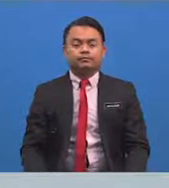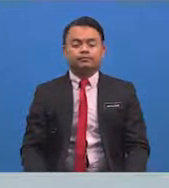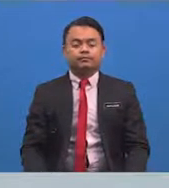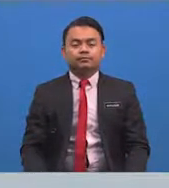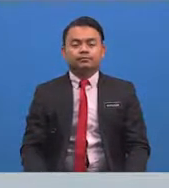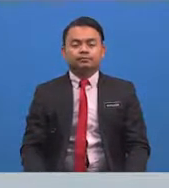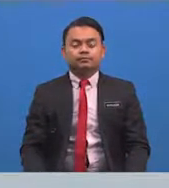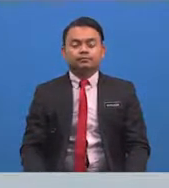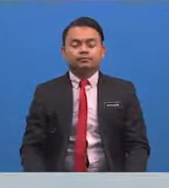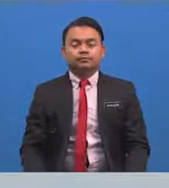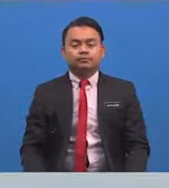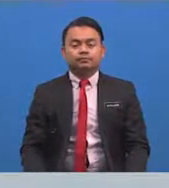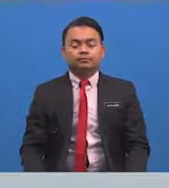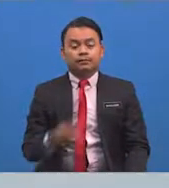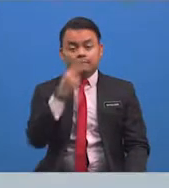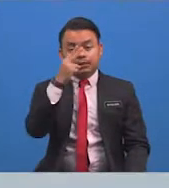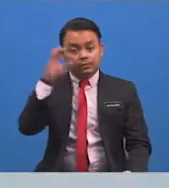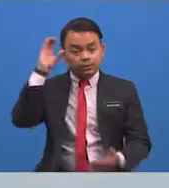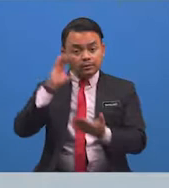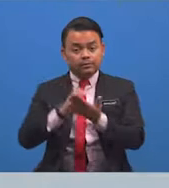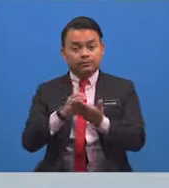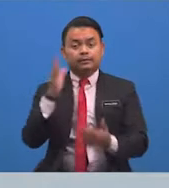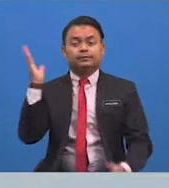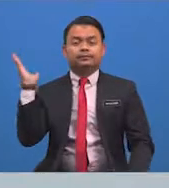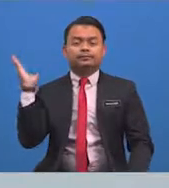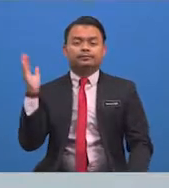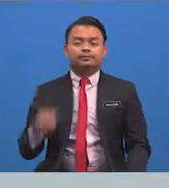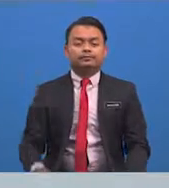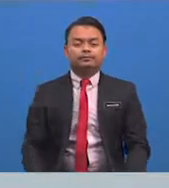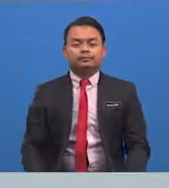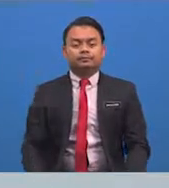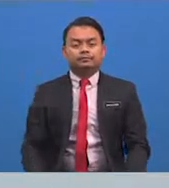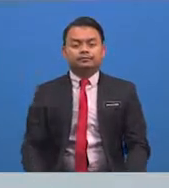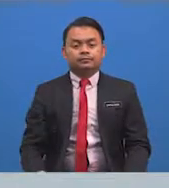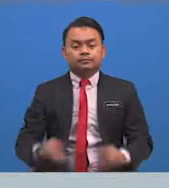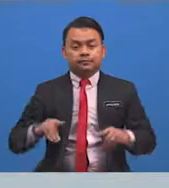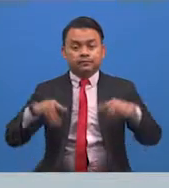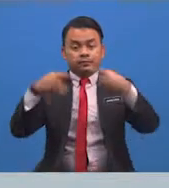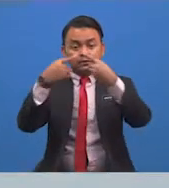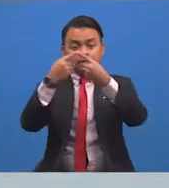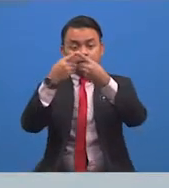Murid-murid, sila perhatikan imej tersebut. Kesan rumah hijau